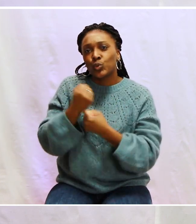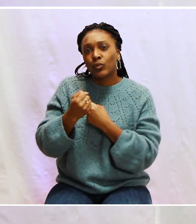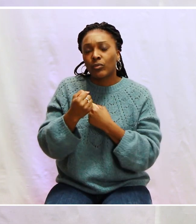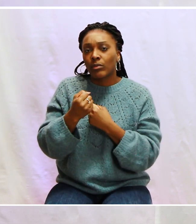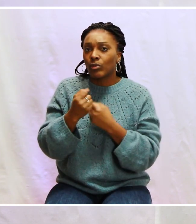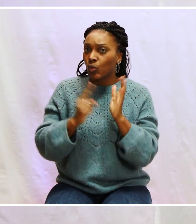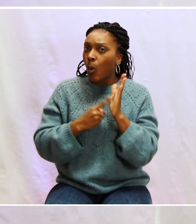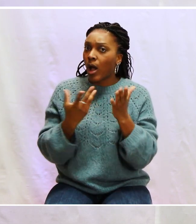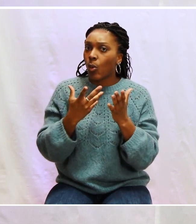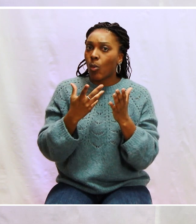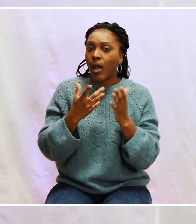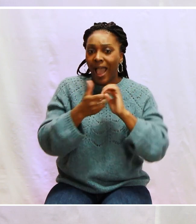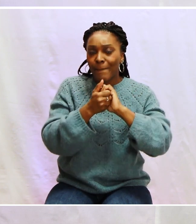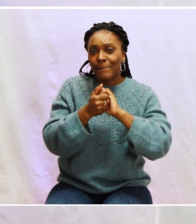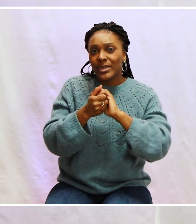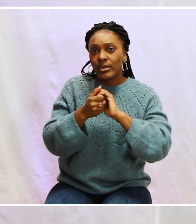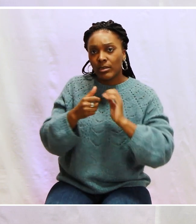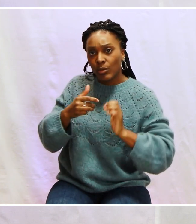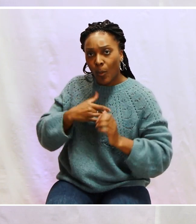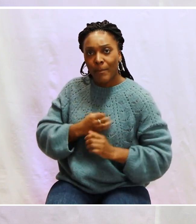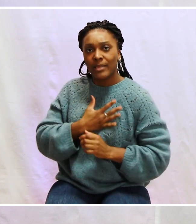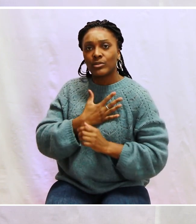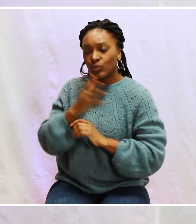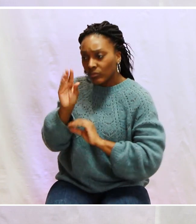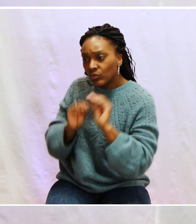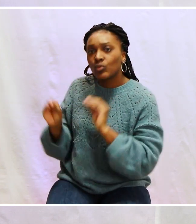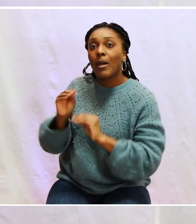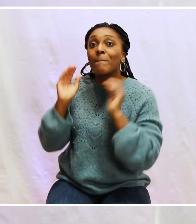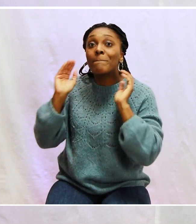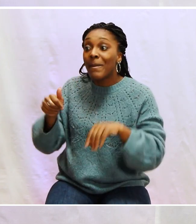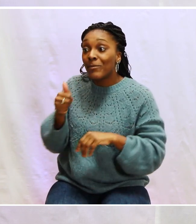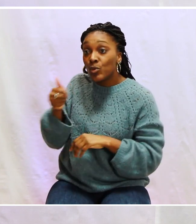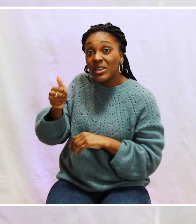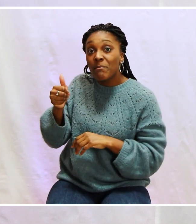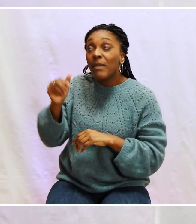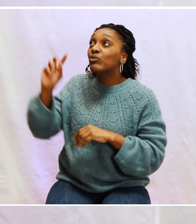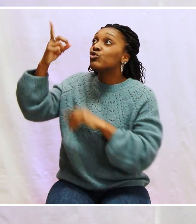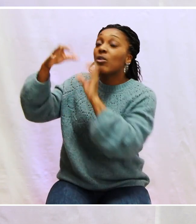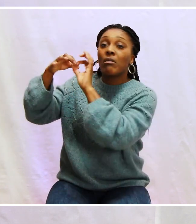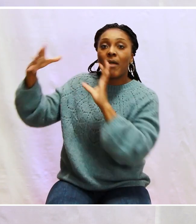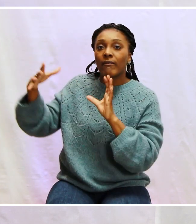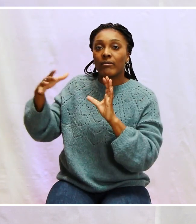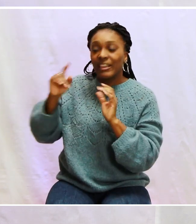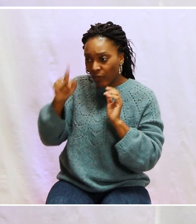il abandonnerait la crainte du Tout-Puissant. Waouh!